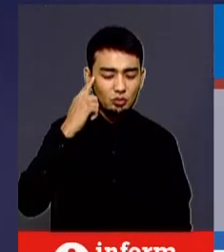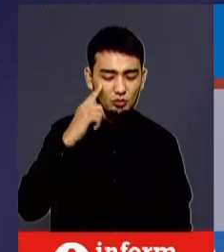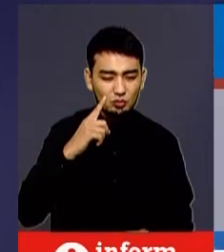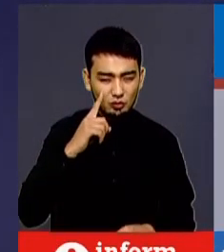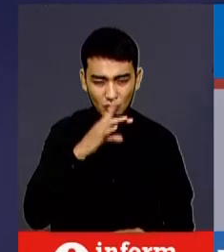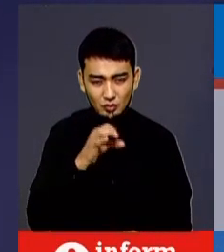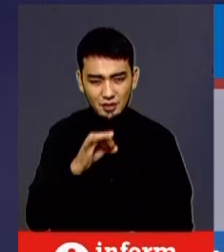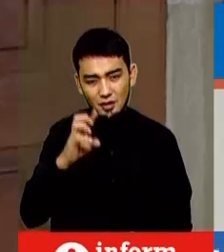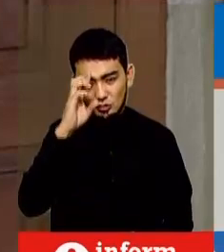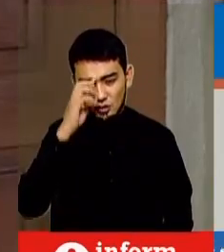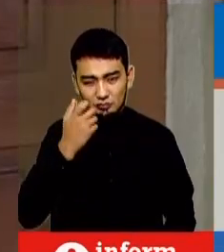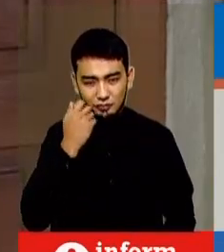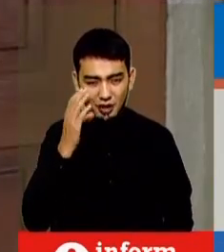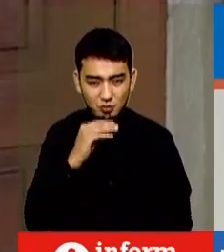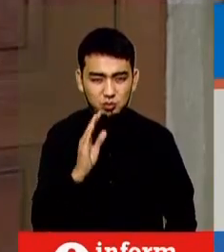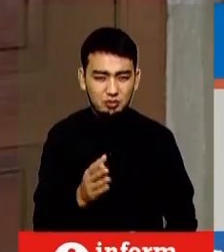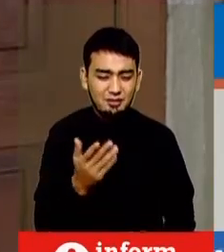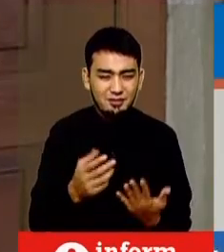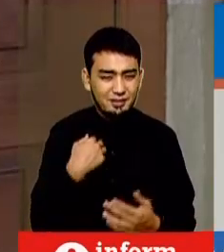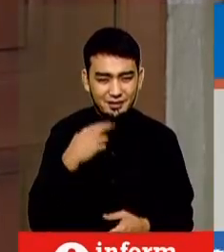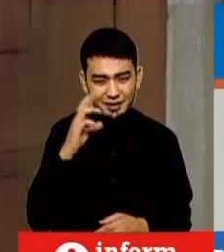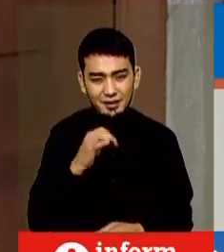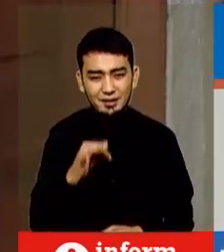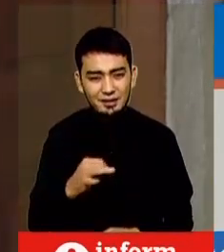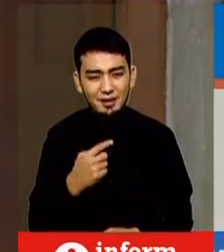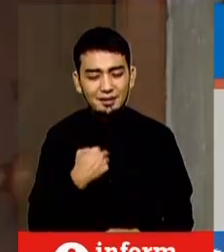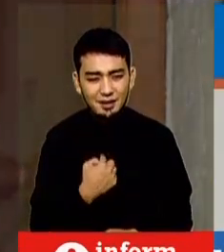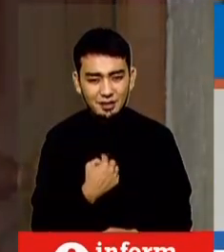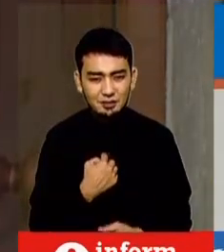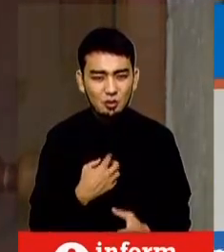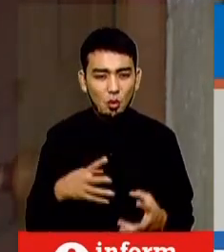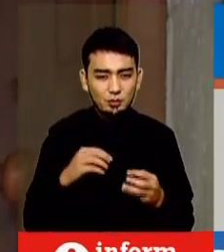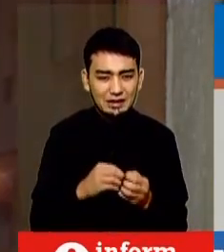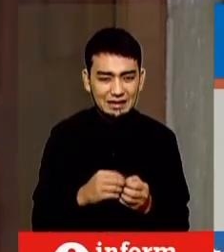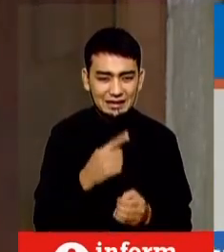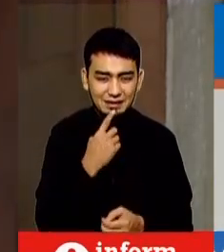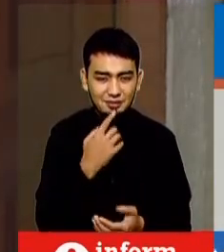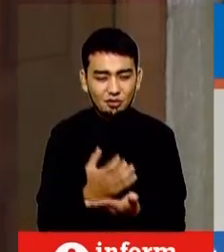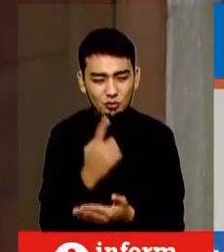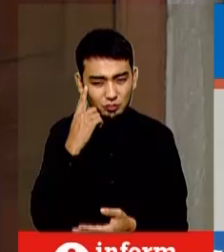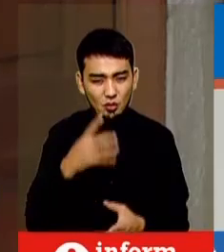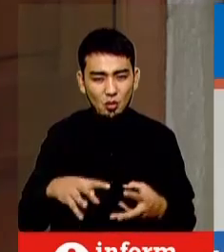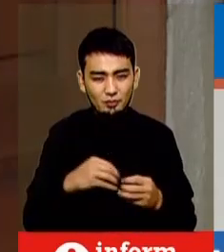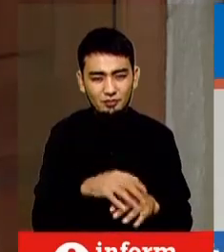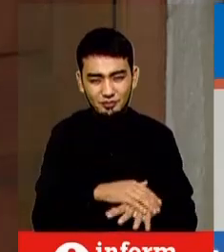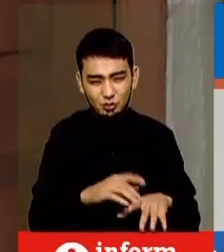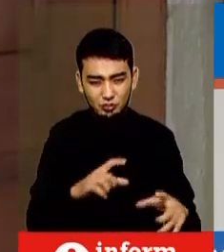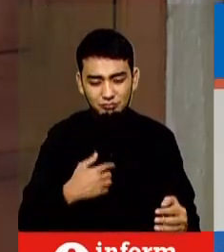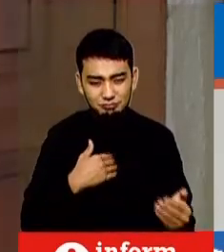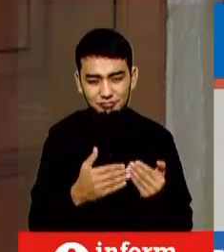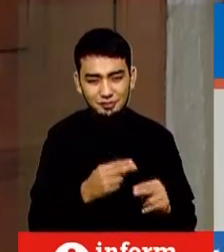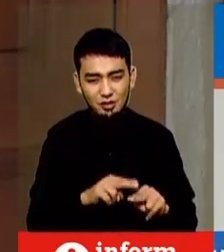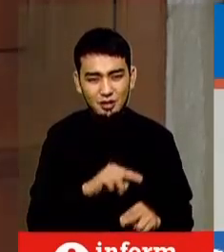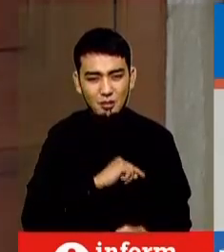возможно для государства. Я думаю, что нам удалось найти общий язык со всем коллективом, и вот эти вот недоразумения, которые